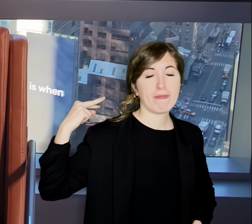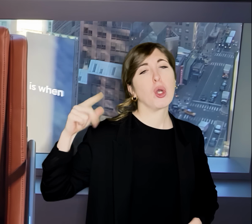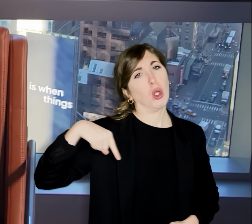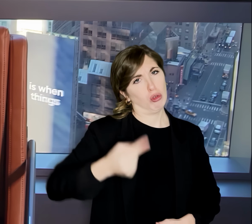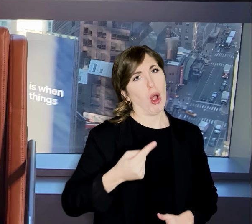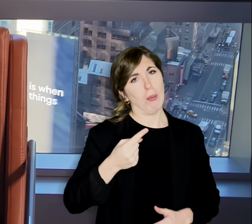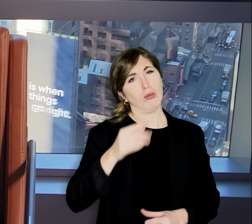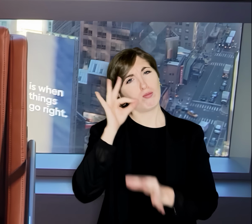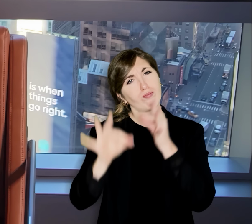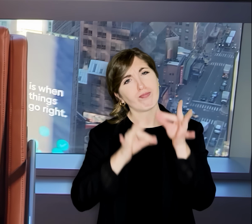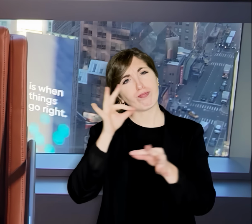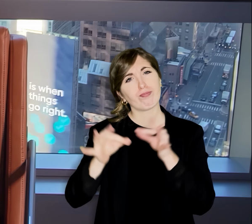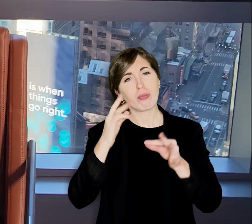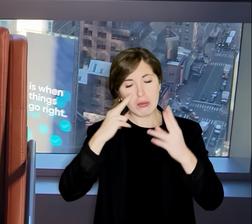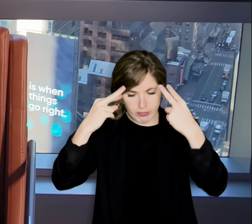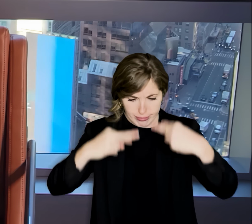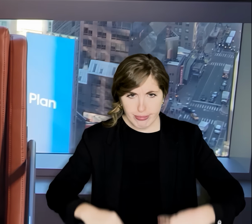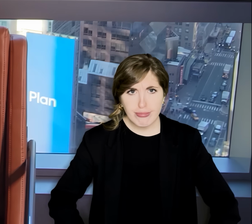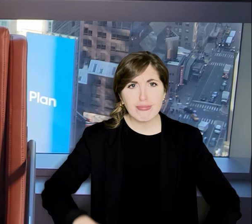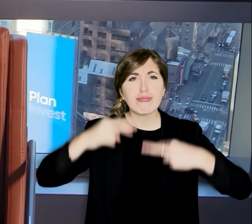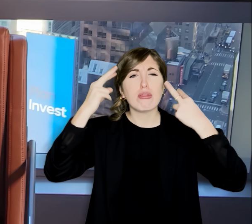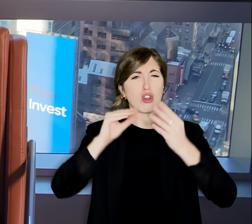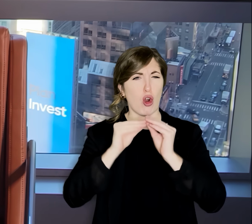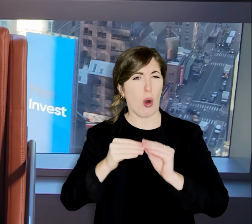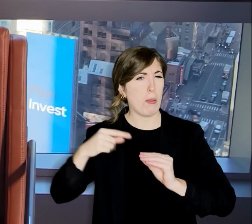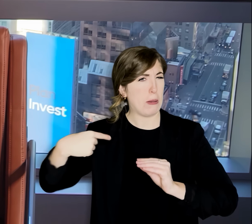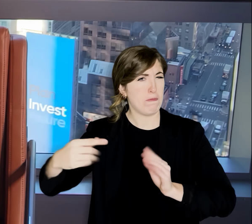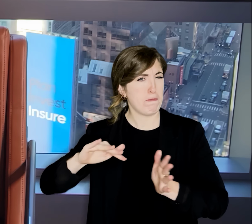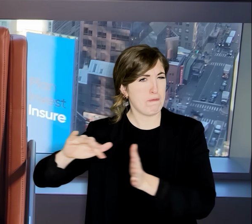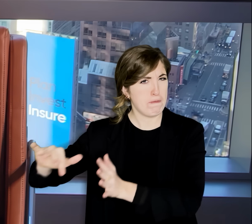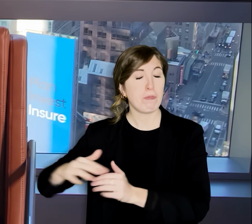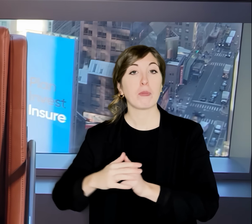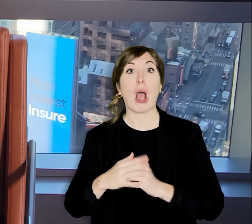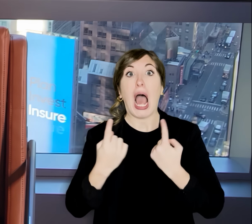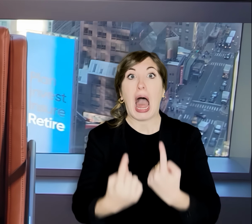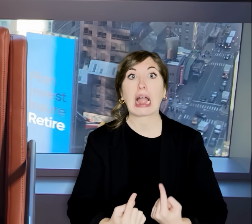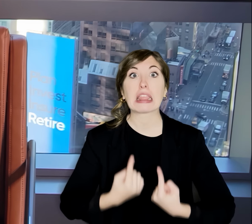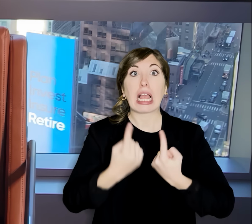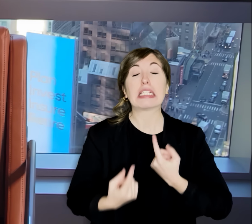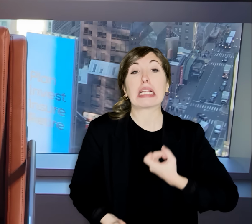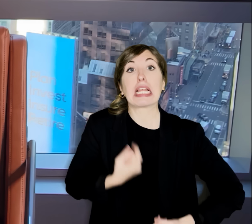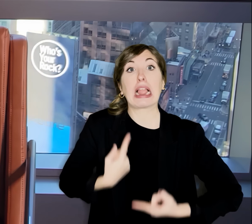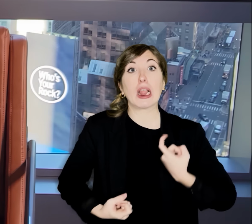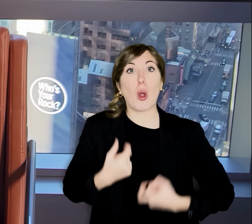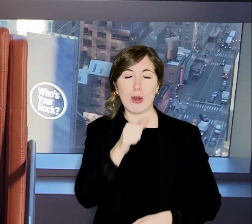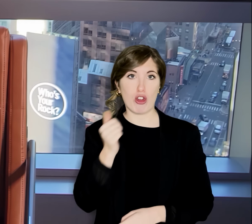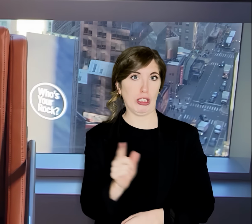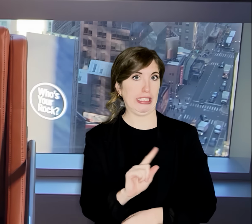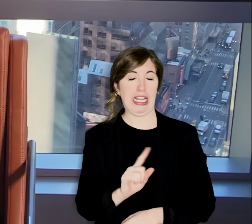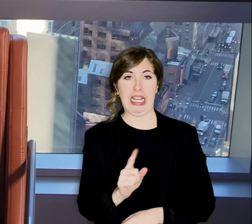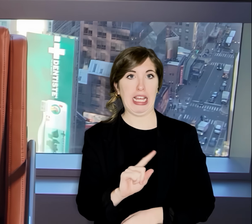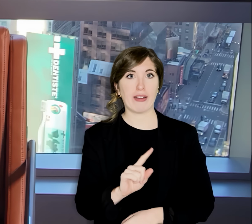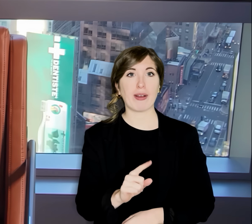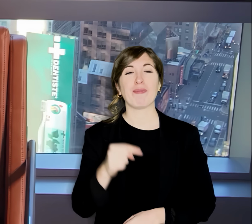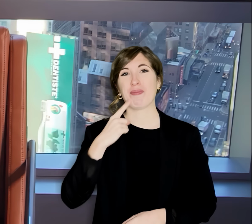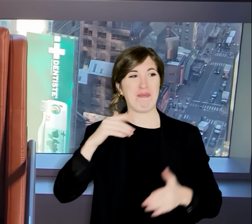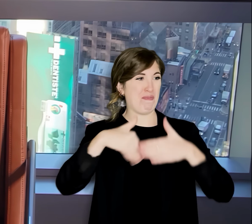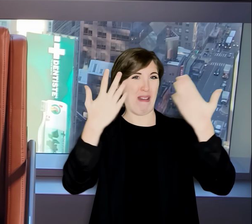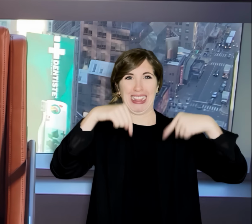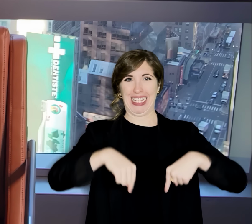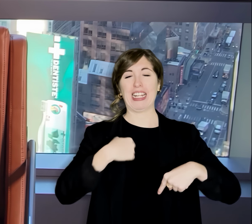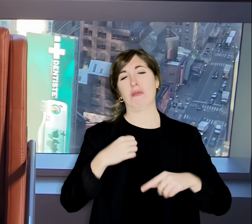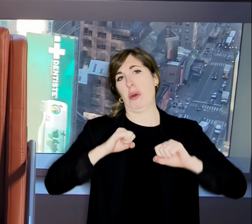magari nello specifico anche per un'ispezione non deve aspettare il sintomo io stamattina visitavo qui in Sardegna